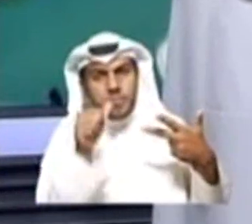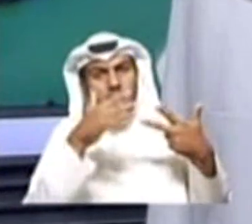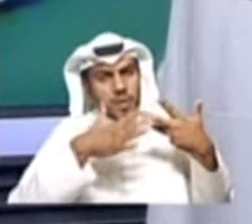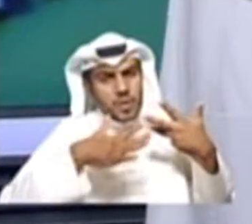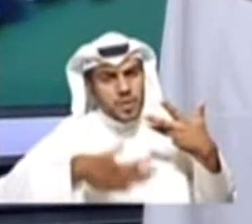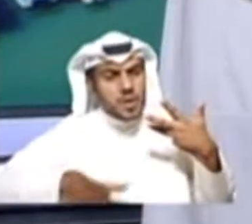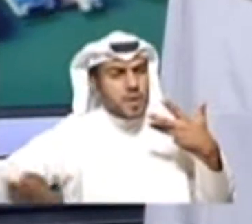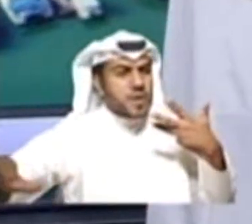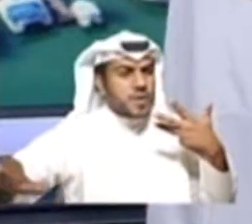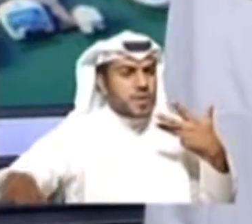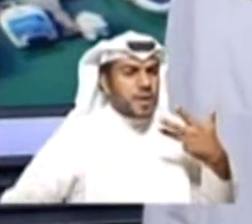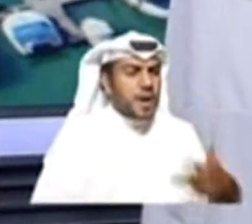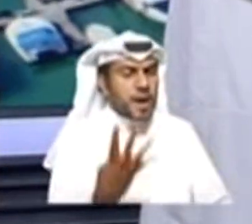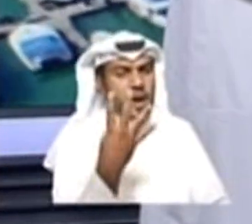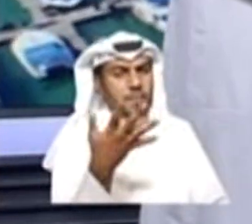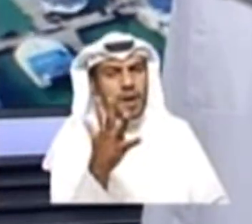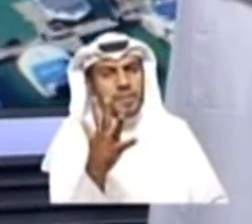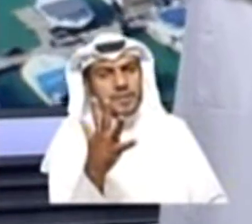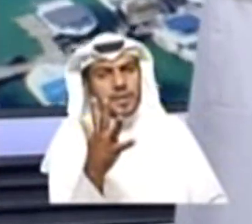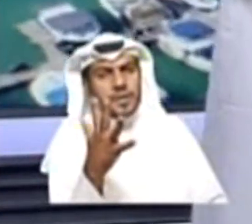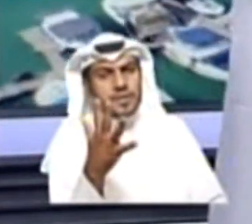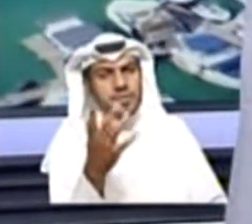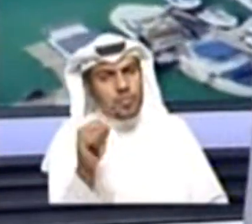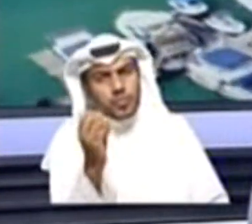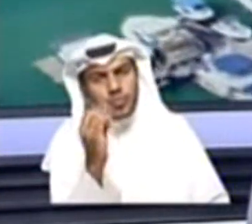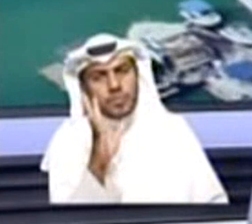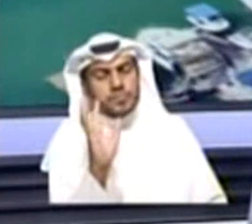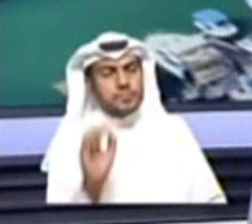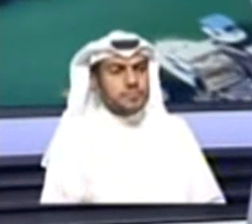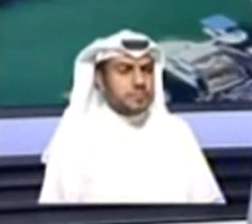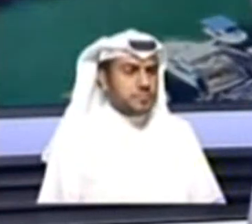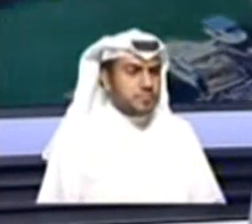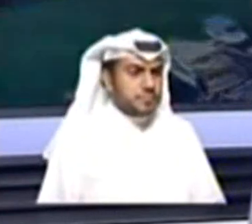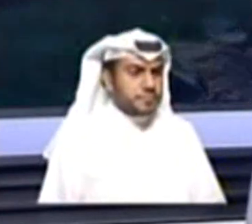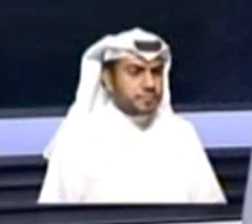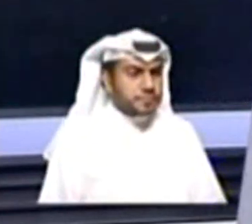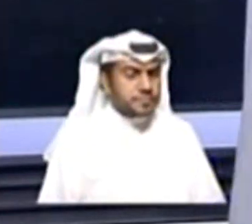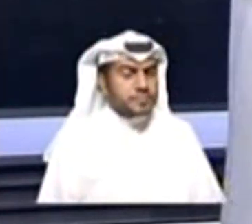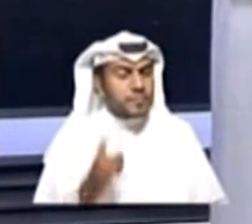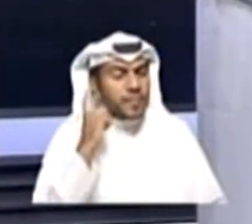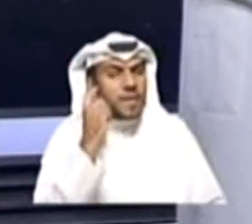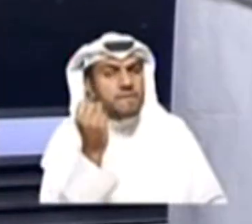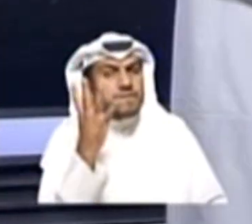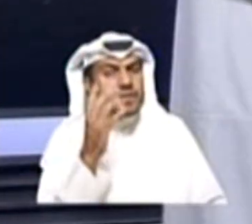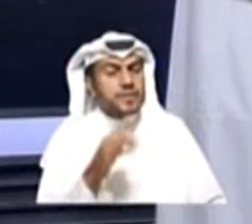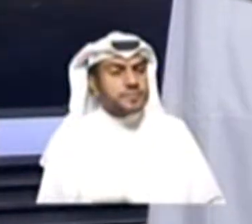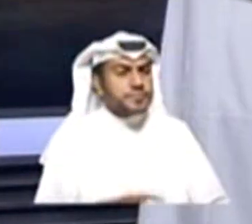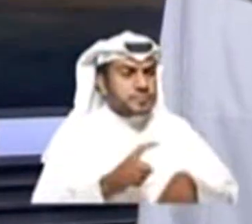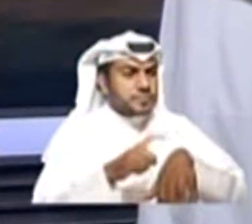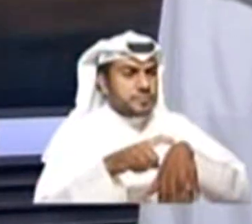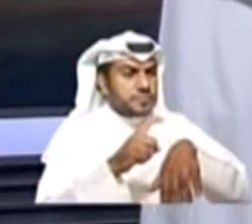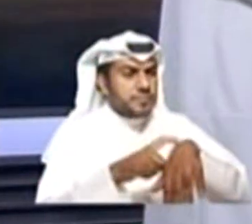بعد ظهر اليوم، وأربع وربع إن شاء الله باكر الصبح الجزر الثاني. موعد أذان الفجر بمشيئة الله